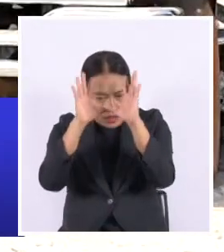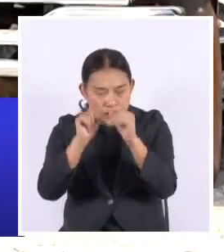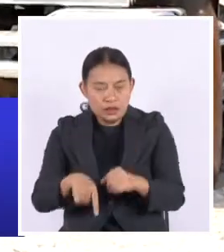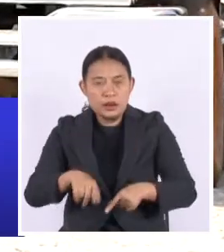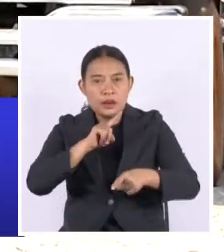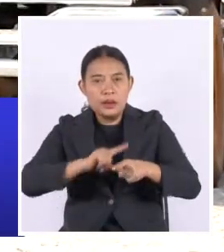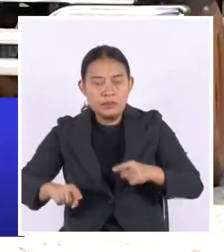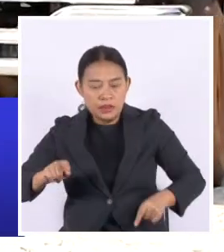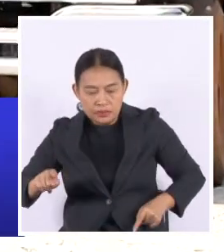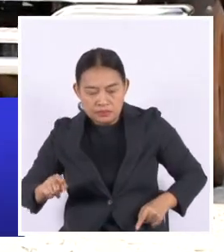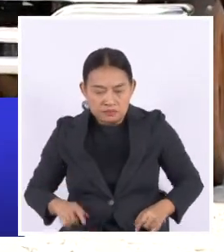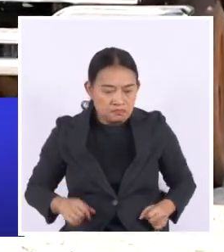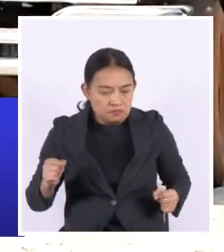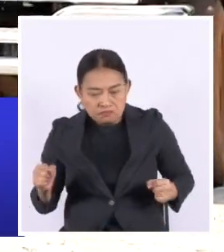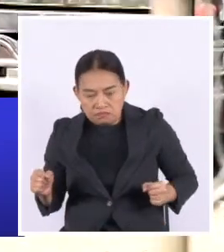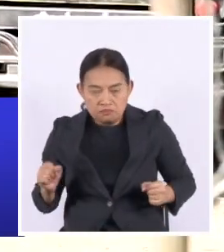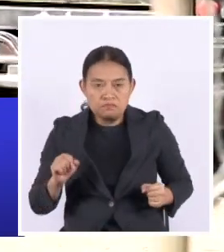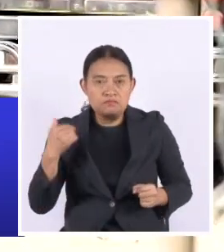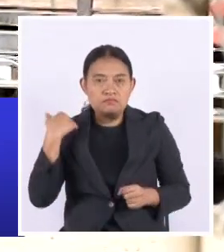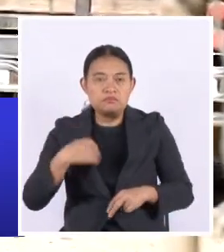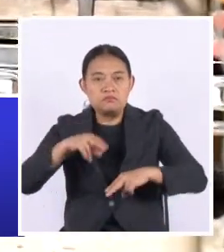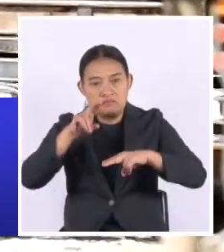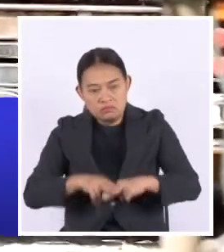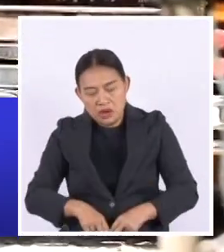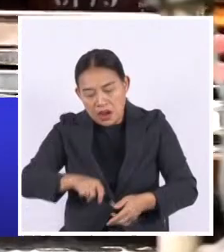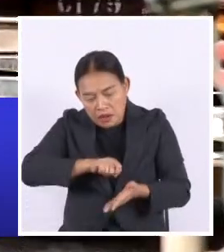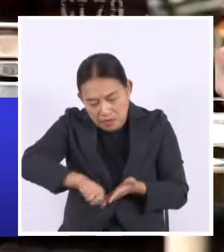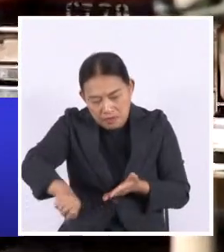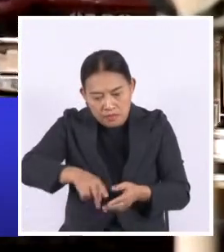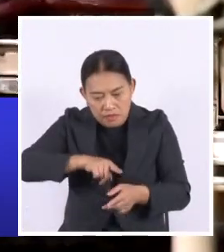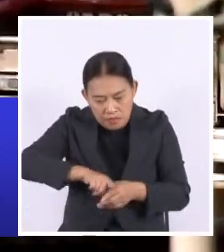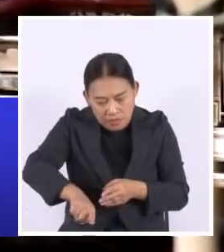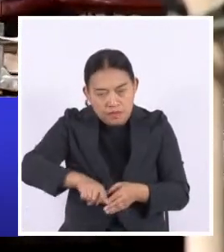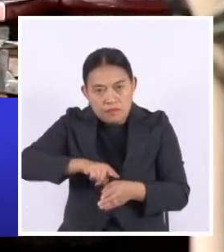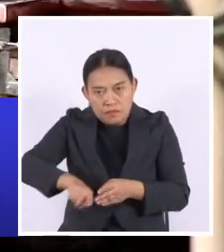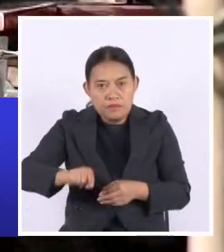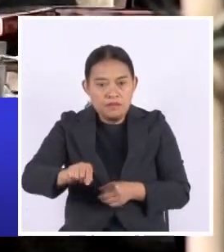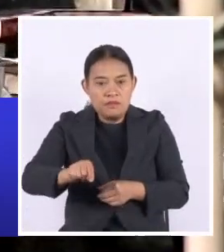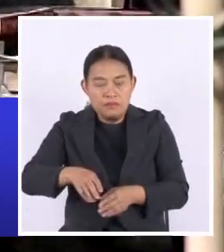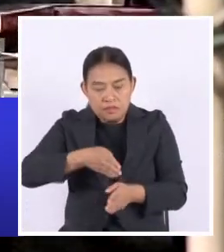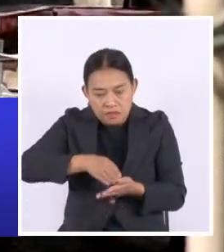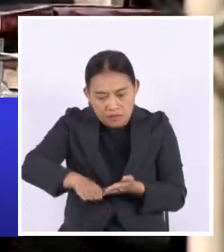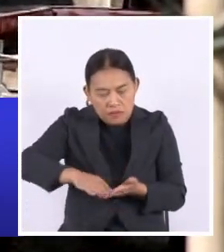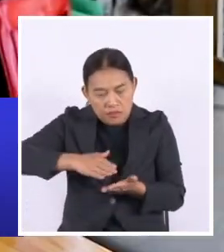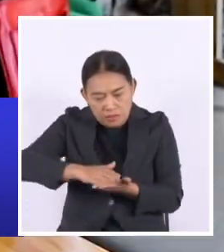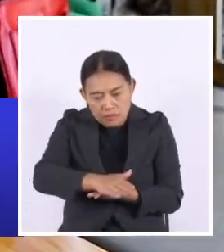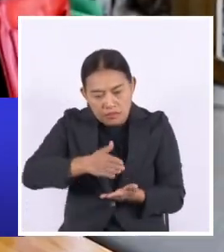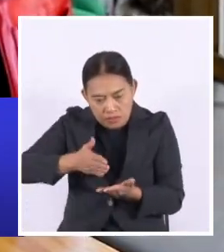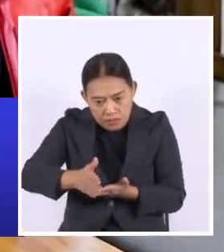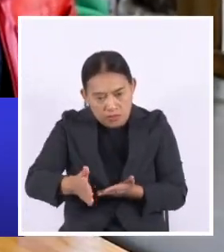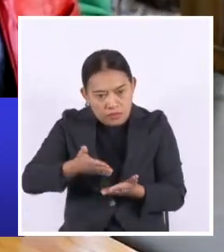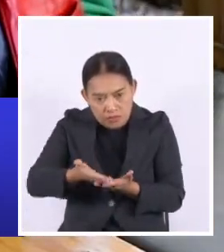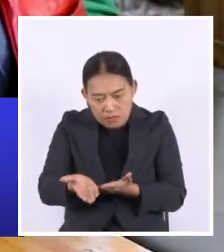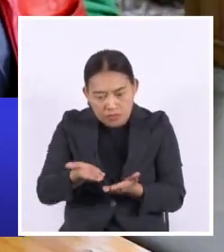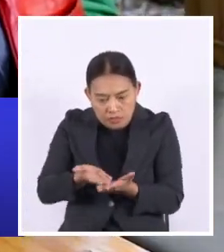พระทำท่าทีคุกคามหรือบางทีก็นั่งรับมีดอยู่คนเดียวนะคะเคยเหมือนกันใช้มีดไล่ฟันคนในครอบครัวแล้วก็ชาวบ้านที่อยู่